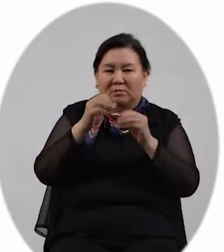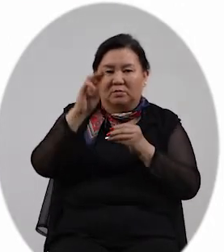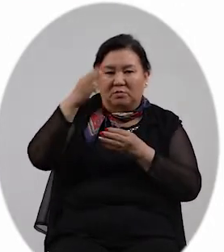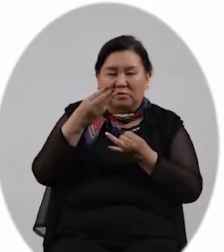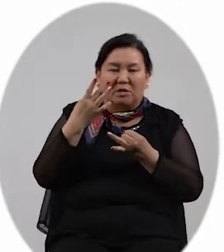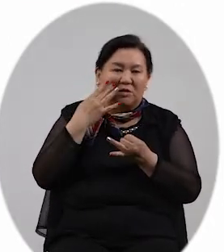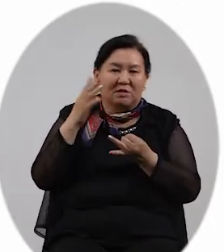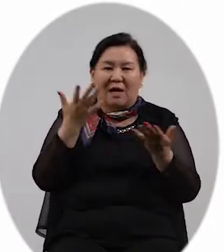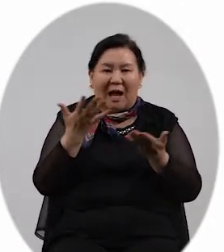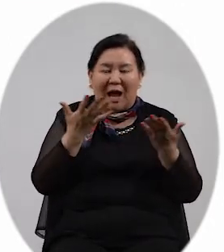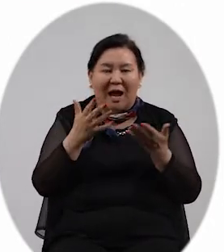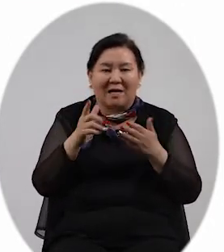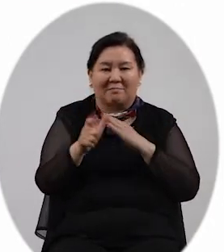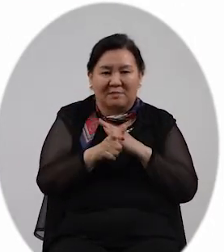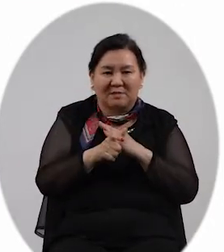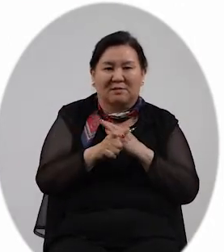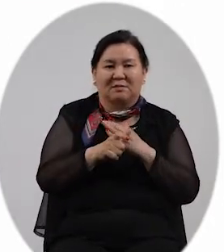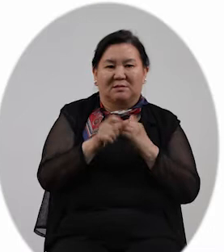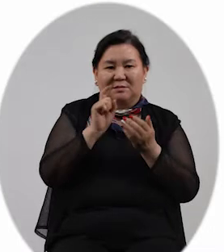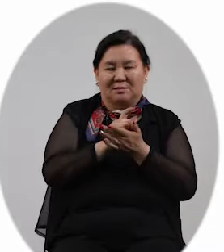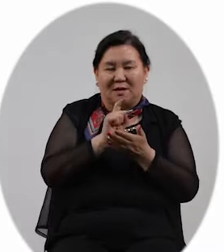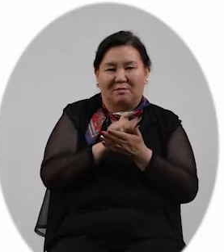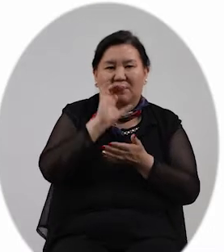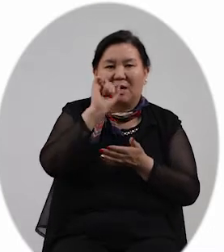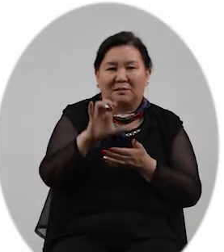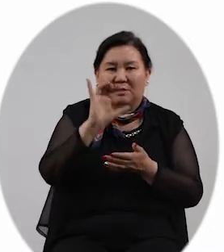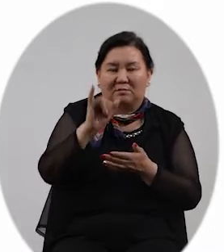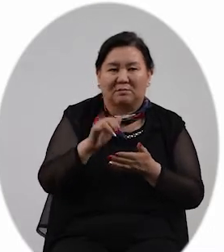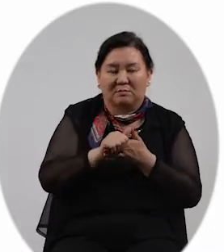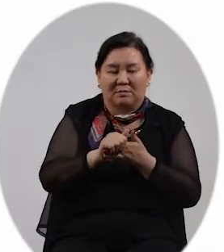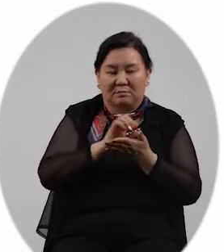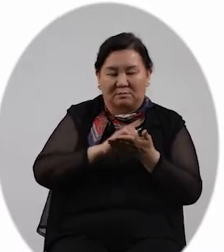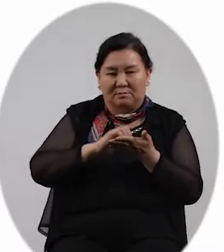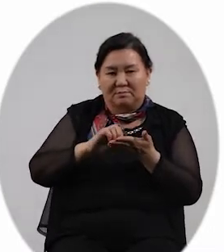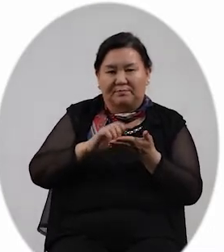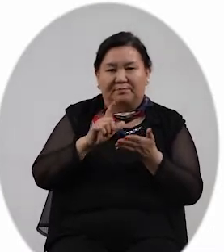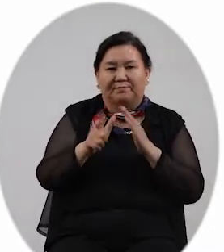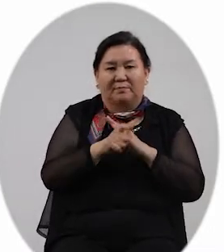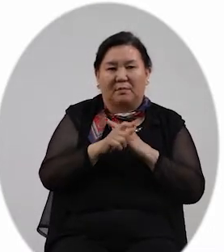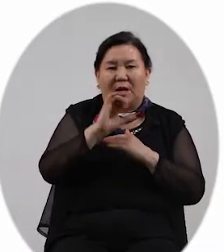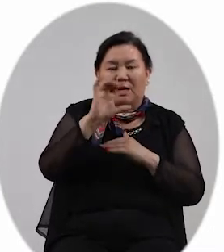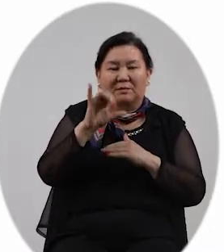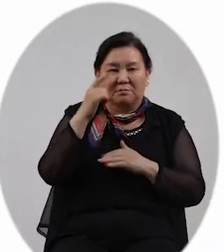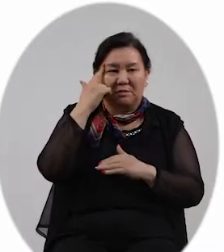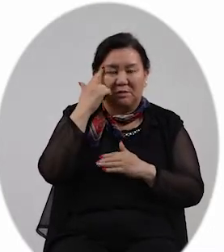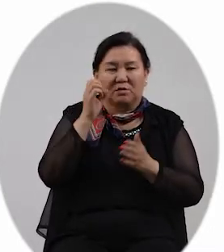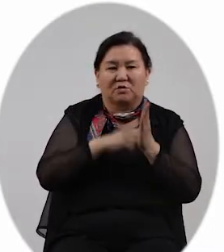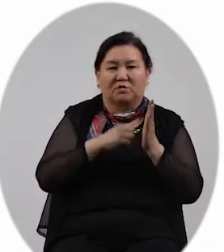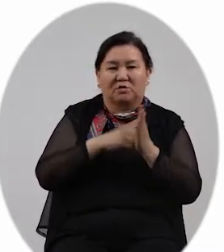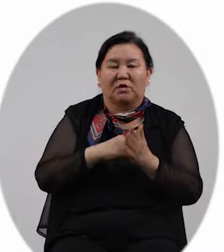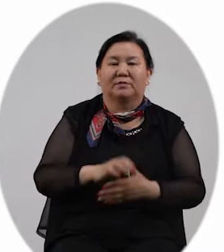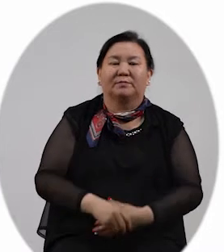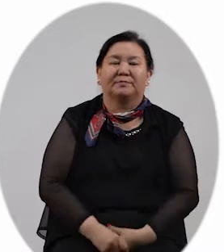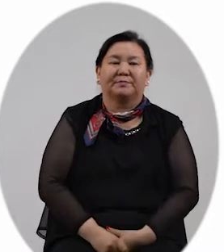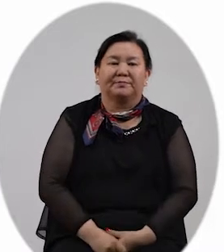хизээ хаана энэ бичиг баримтууд хэрэгцээтэй байх талаар бол бүх экспортын мэрэгчлэнүүдийн хувьд бол мэдчих ёстой юм зайлшгүй